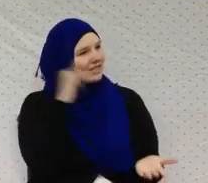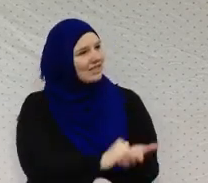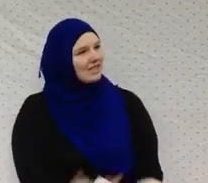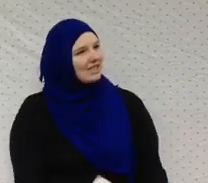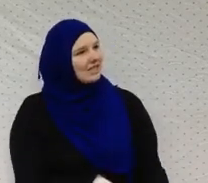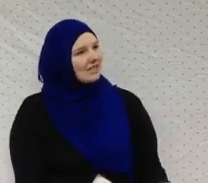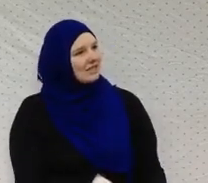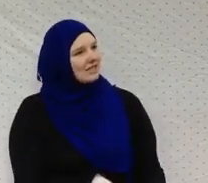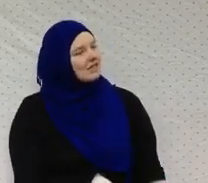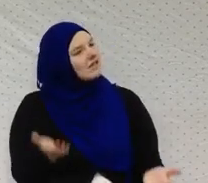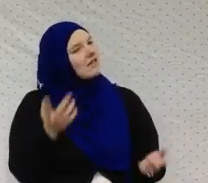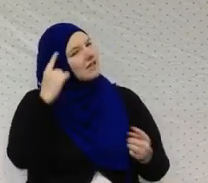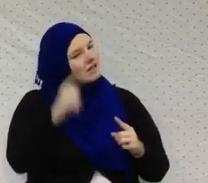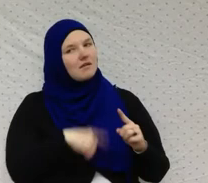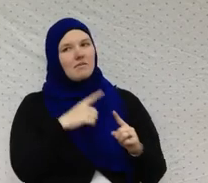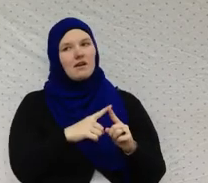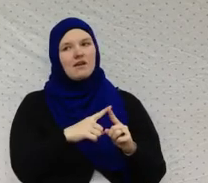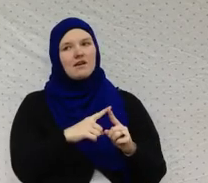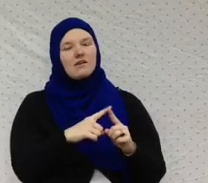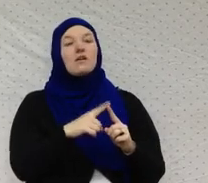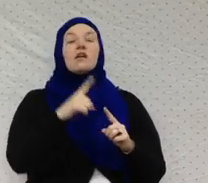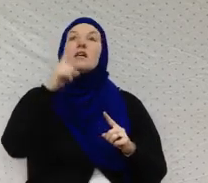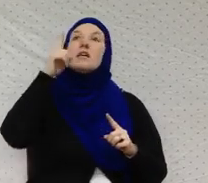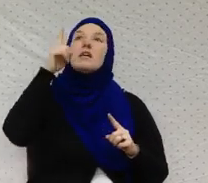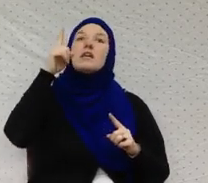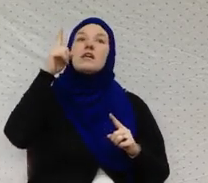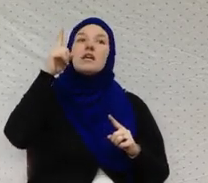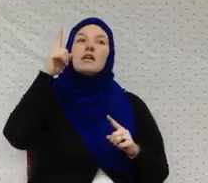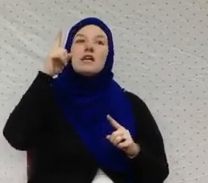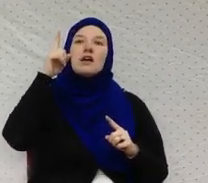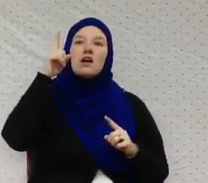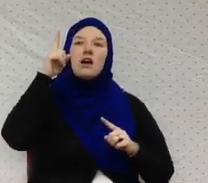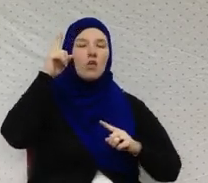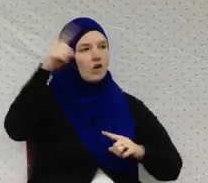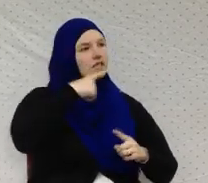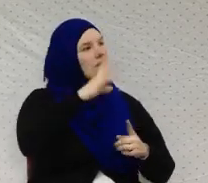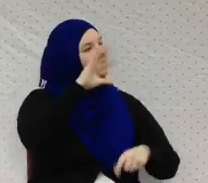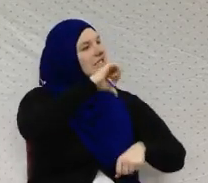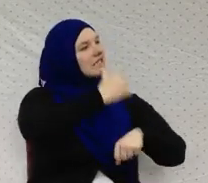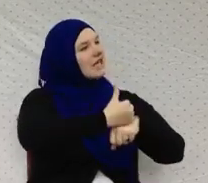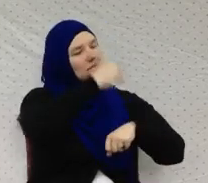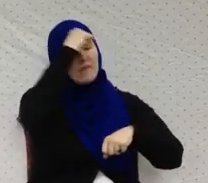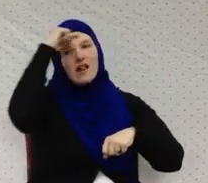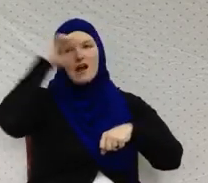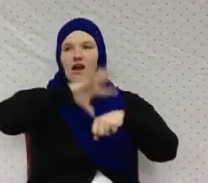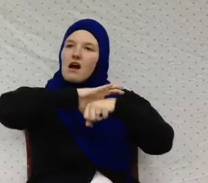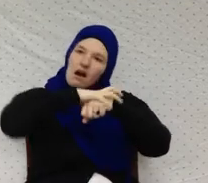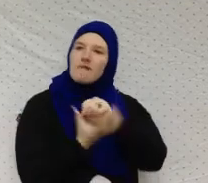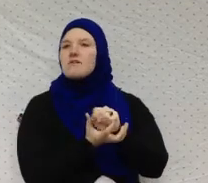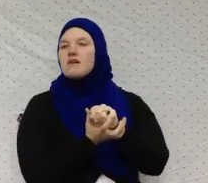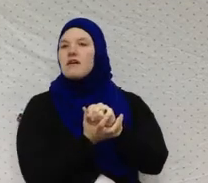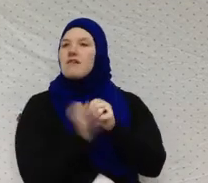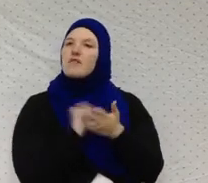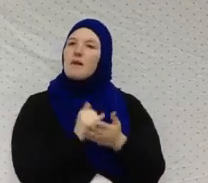بَلْ رَانَ عَلَىٰ قُلُوبِهِمْ It set a black cover over